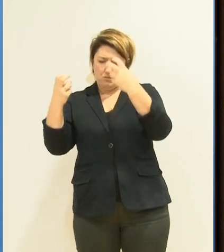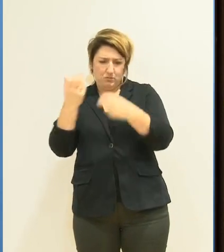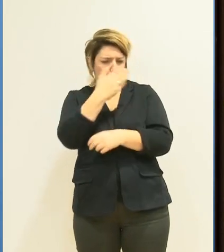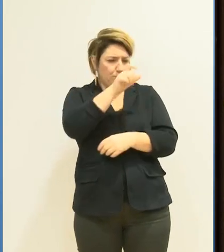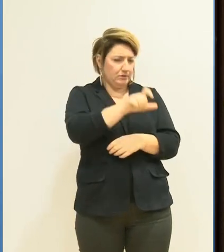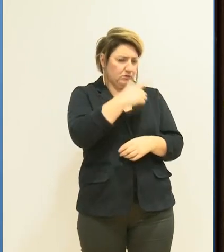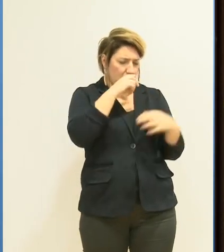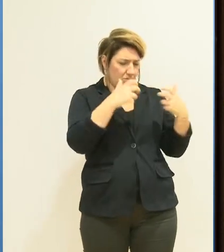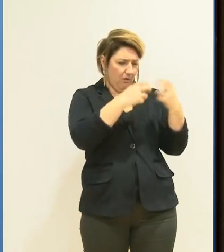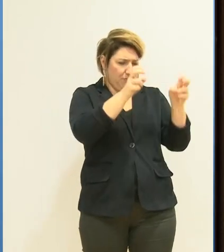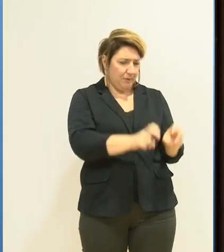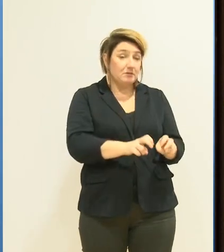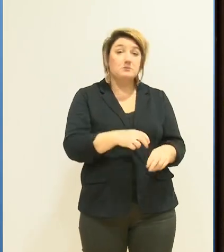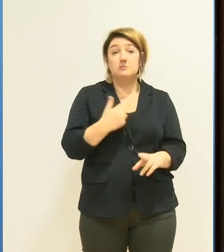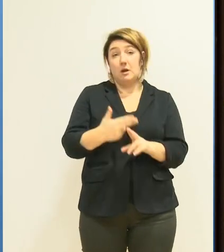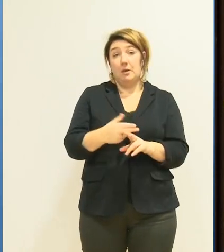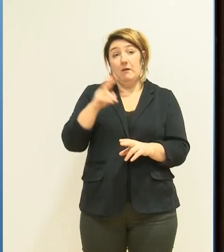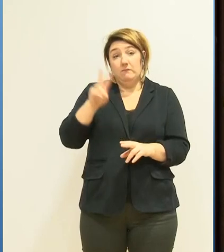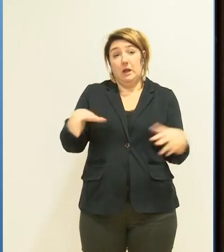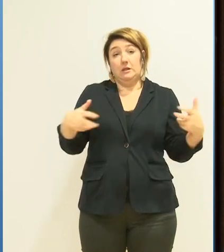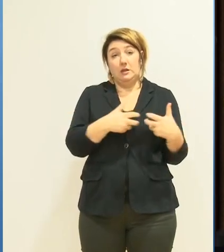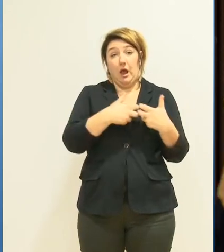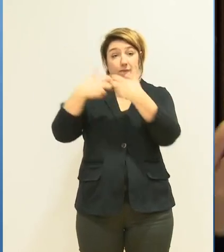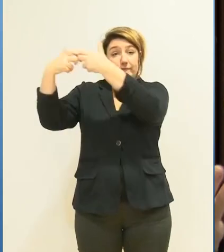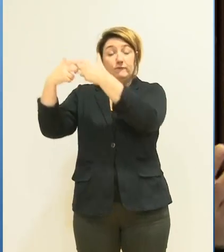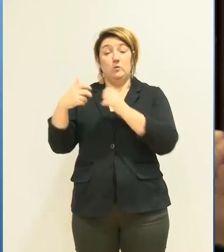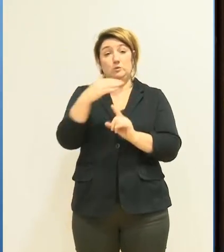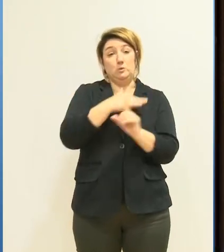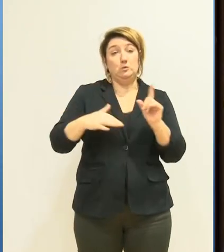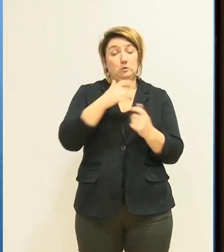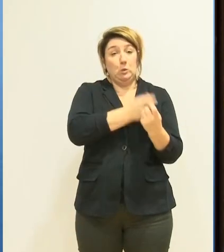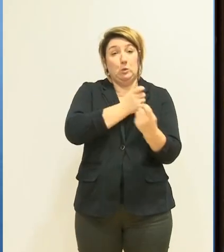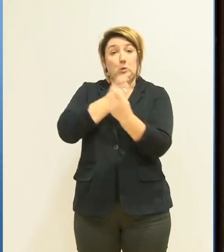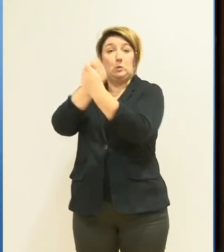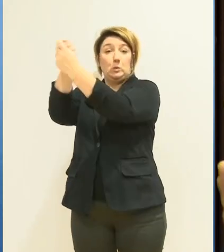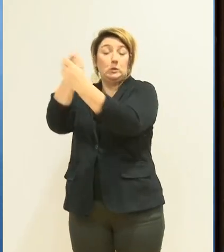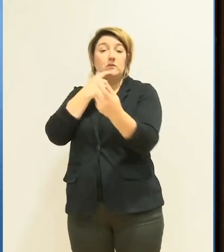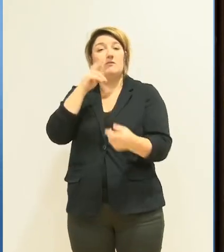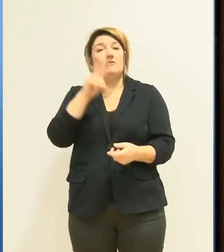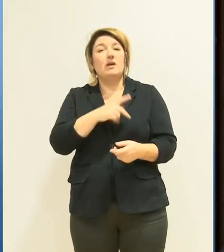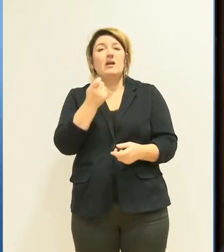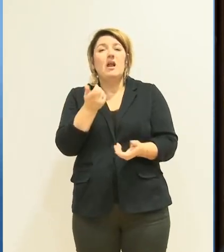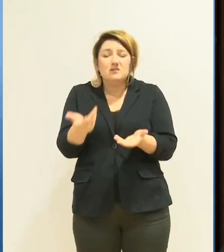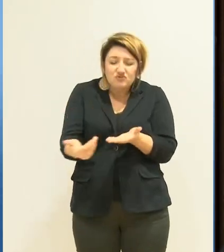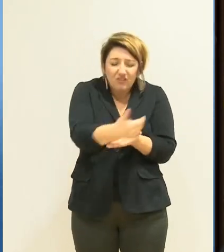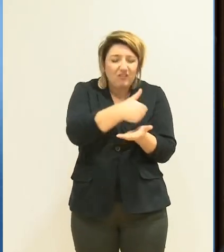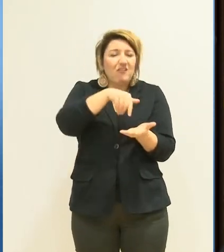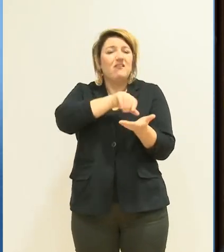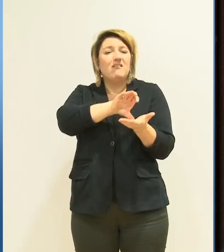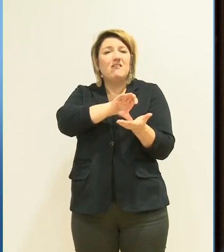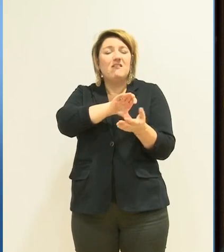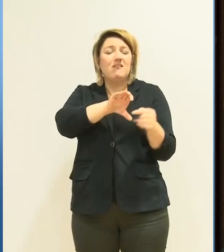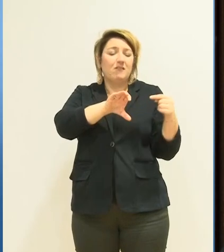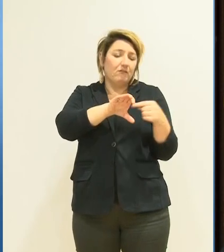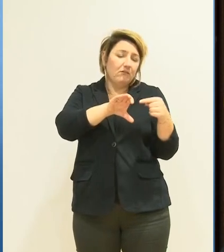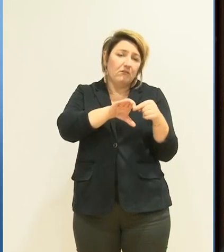et si vous regardez le volume d'argent dégagés par cette tarification sociale